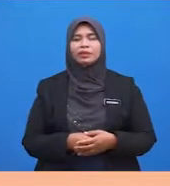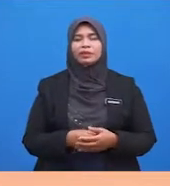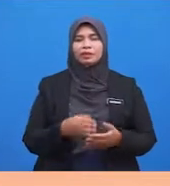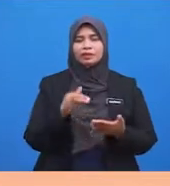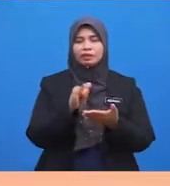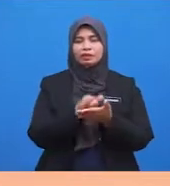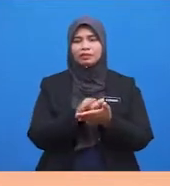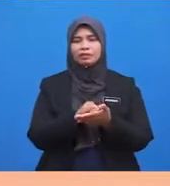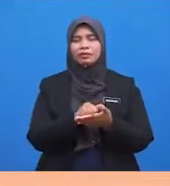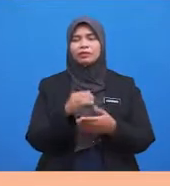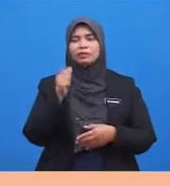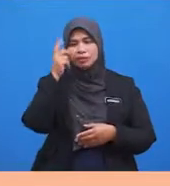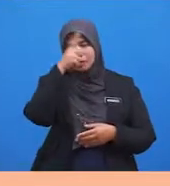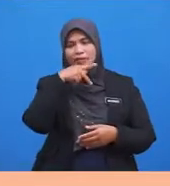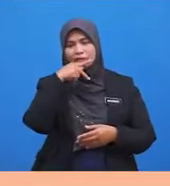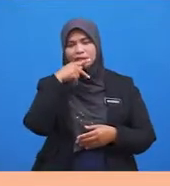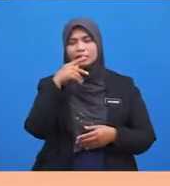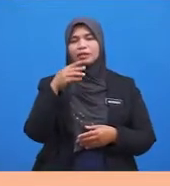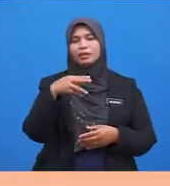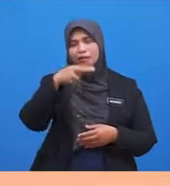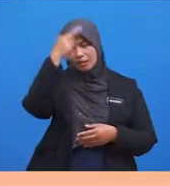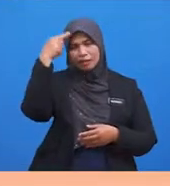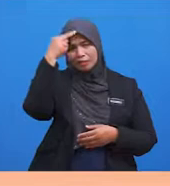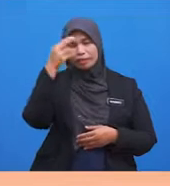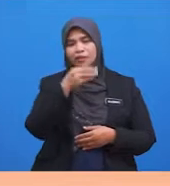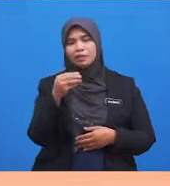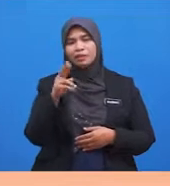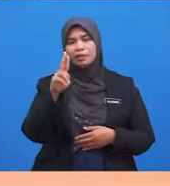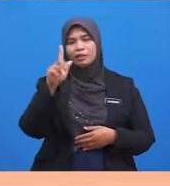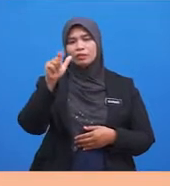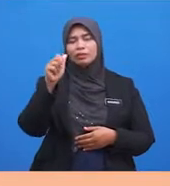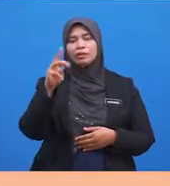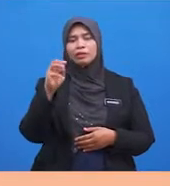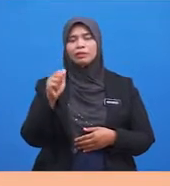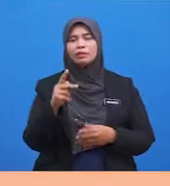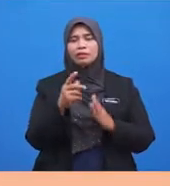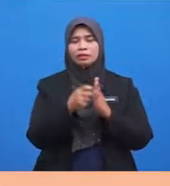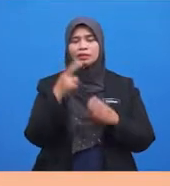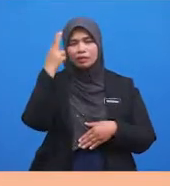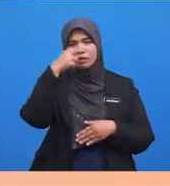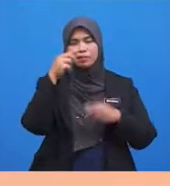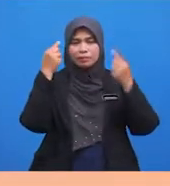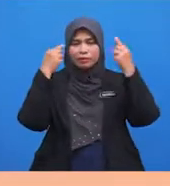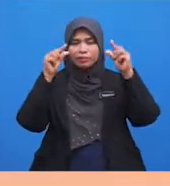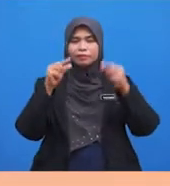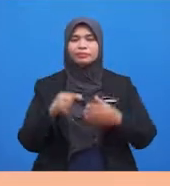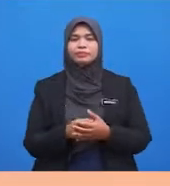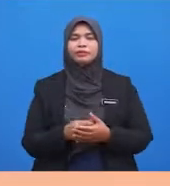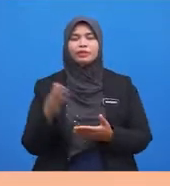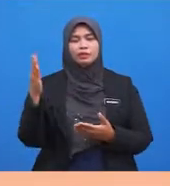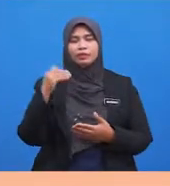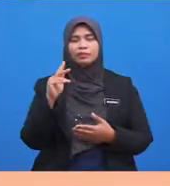Demikianlah akhlak para nabi dan ulama terhadap guru.